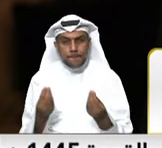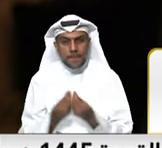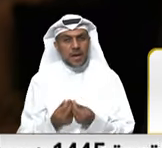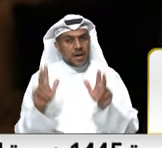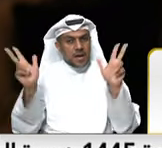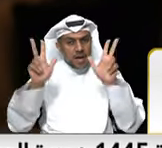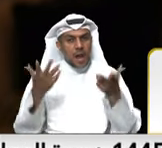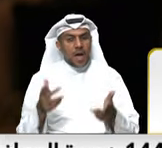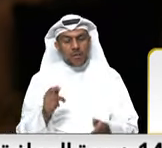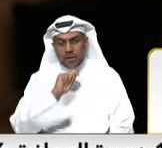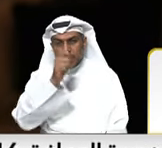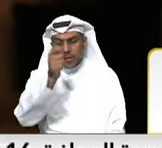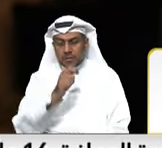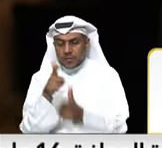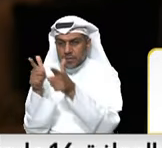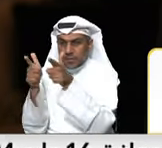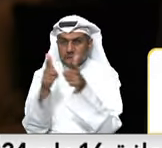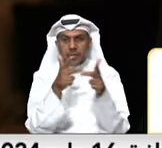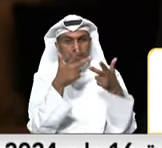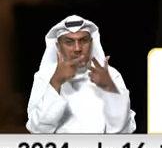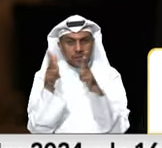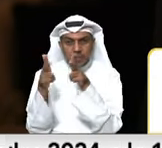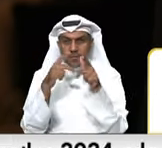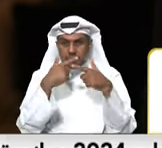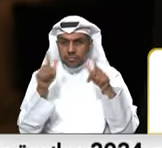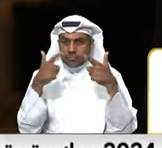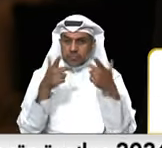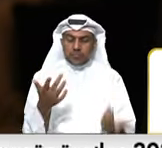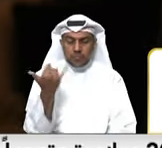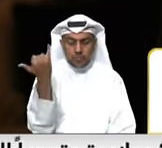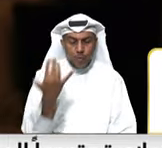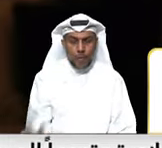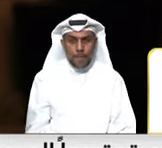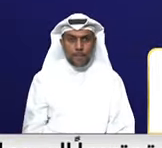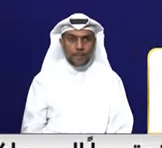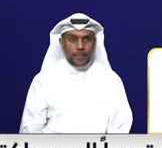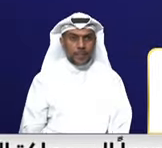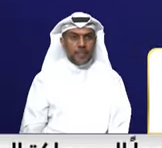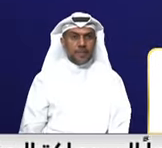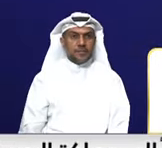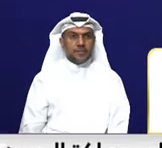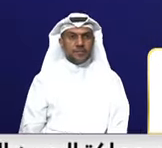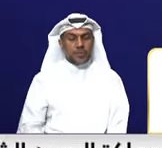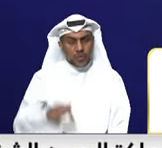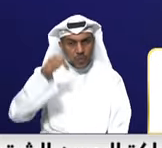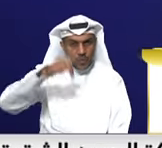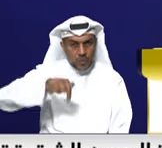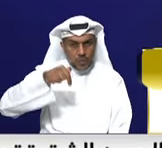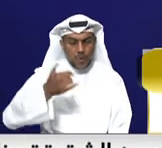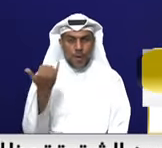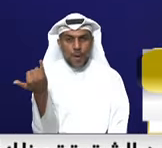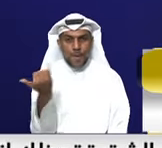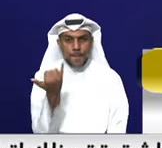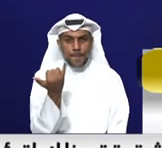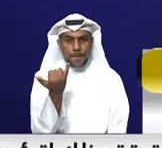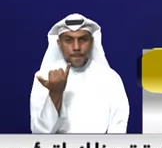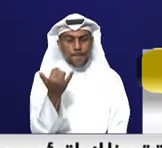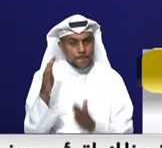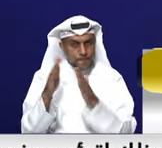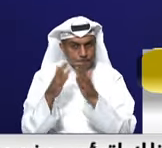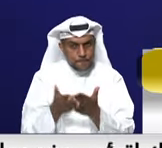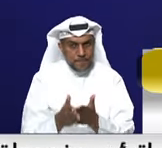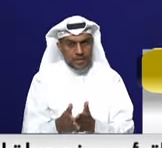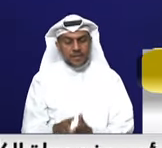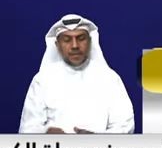ننقل مفرزات ومخرجات القمة. النهاردة كان في وفود جدا من مصر من كافة